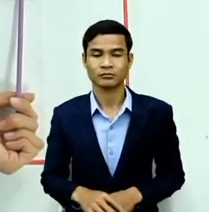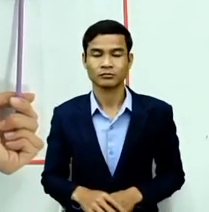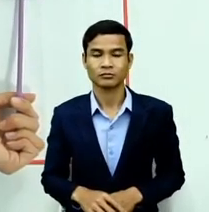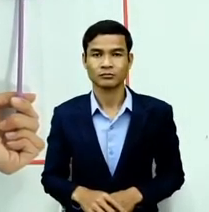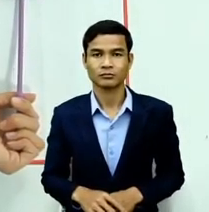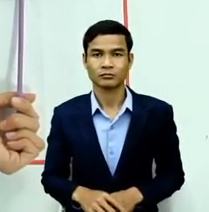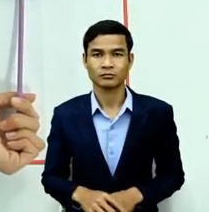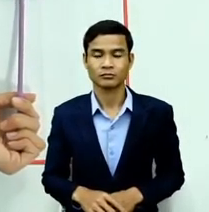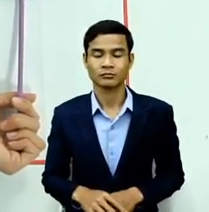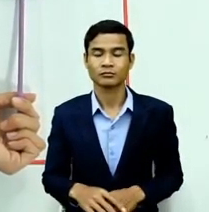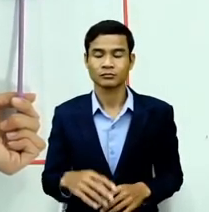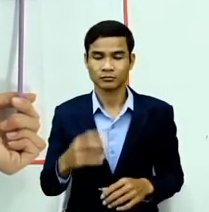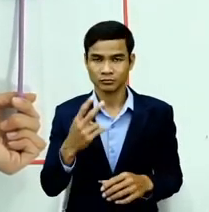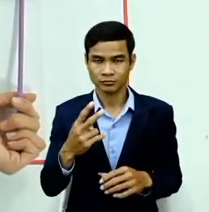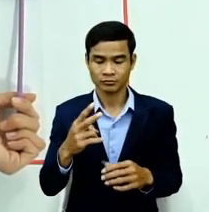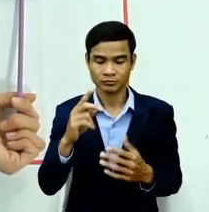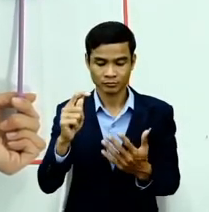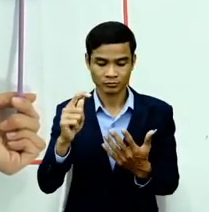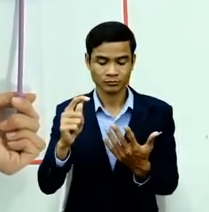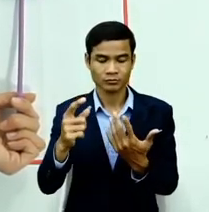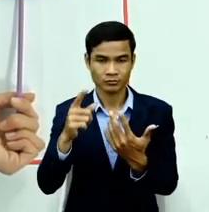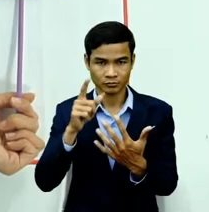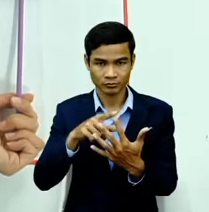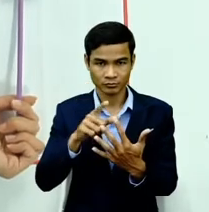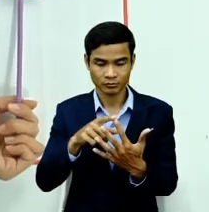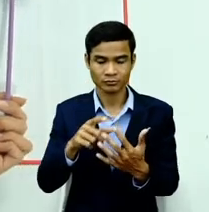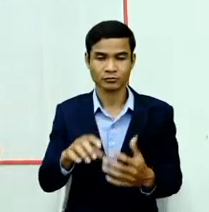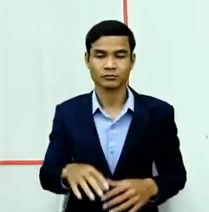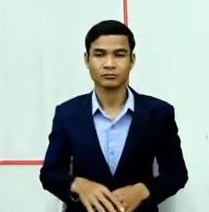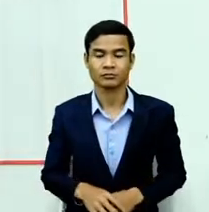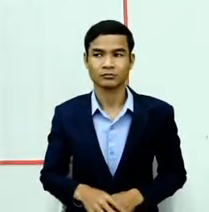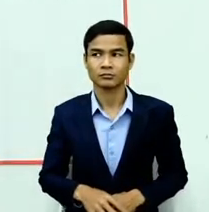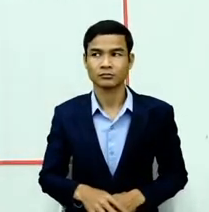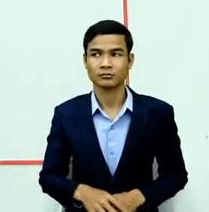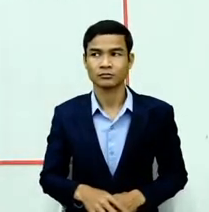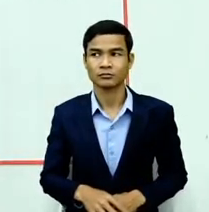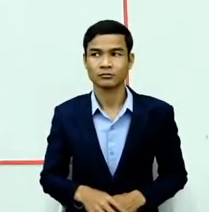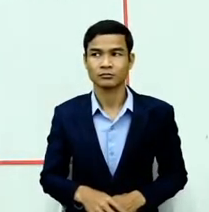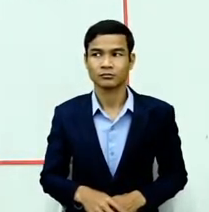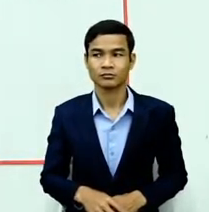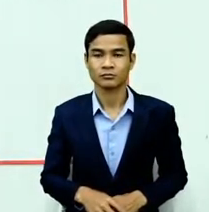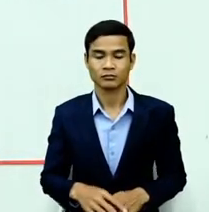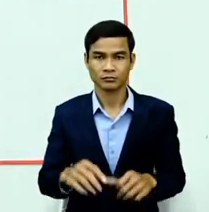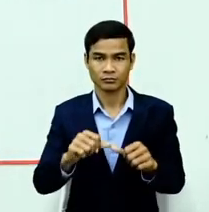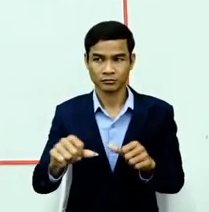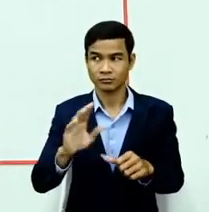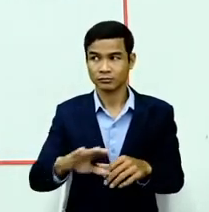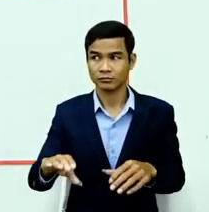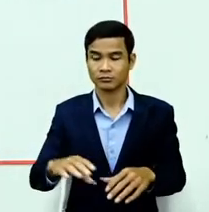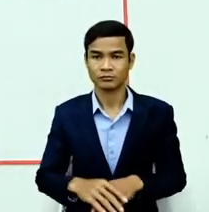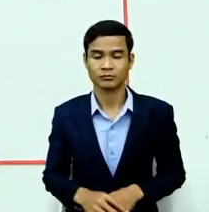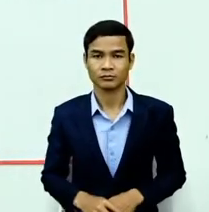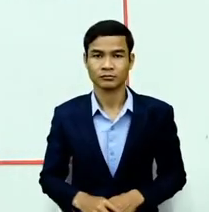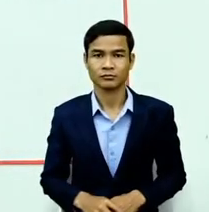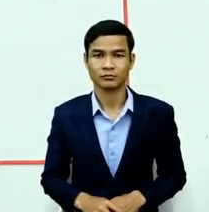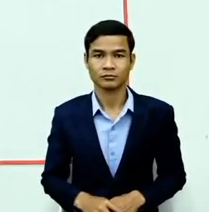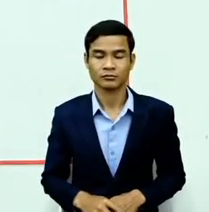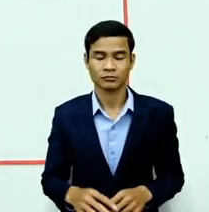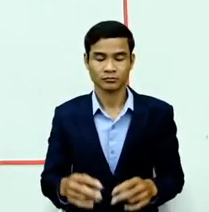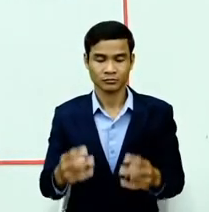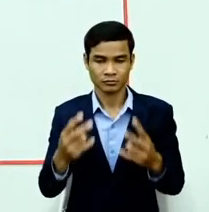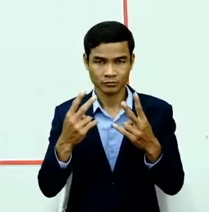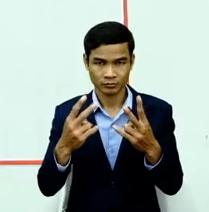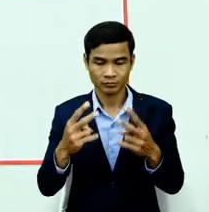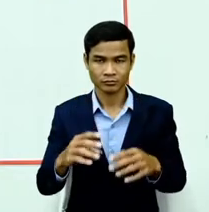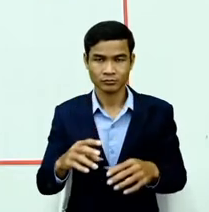Chà, tiền toán rô ế rè. Chà, bánh toán. Chà, tiền